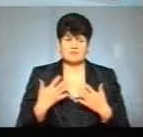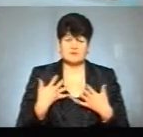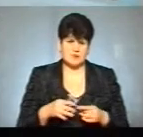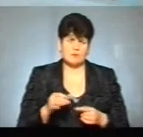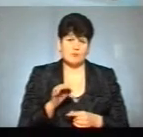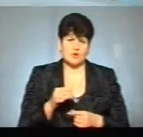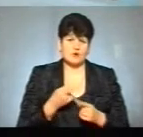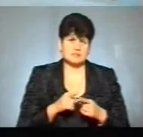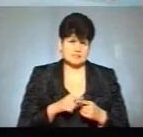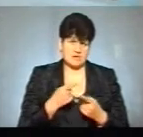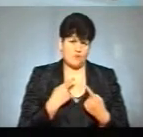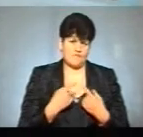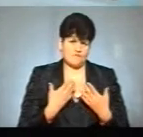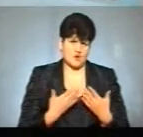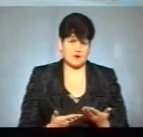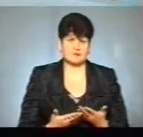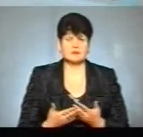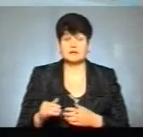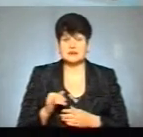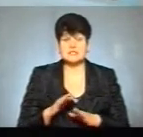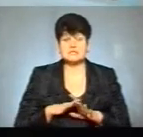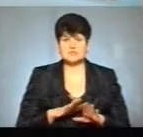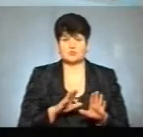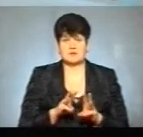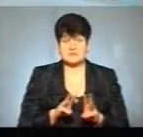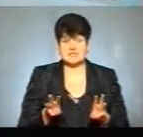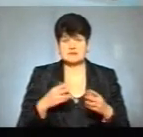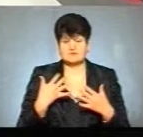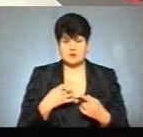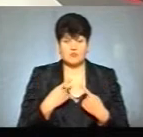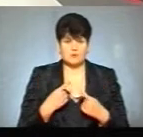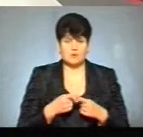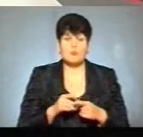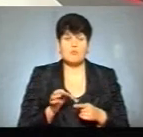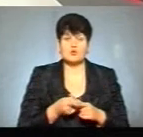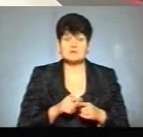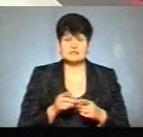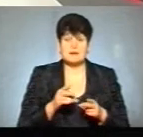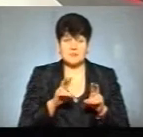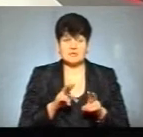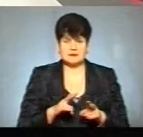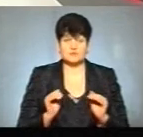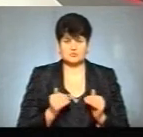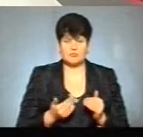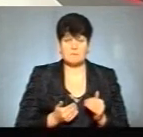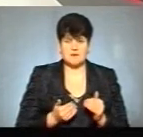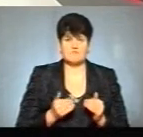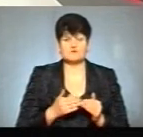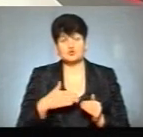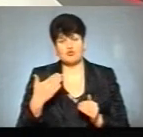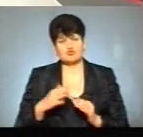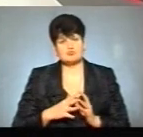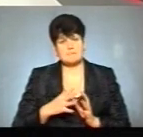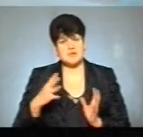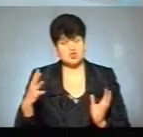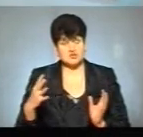говорили, і також і заступник міністра говорив про це, що потрібно переглядати прожитковий мінімум в сторону збільшення. Але